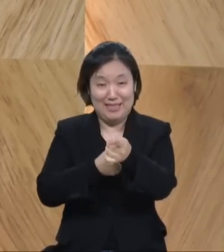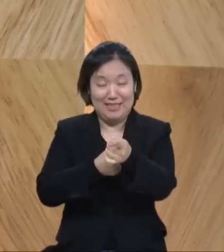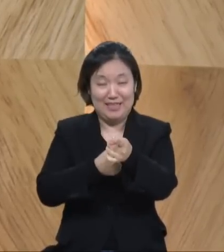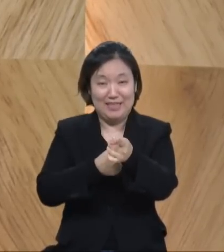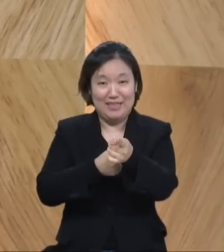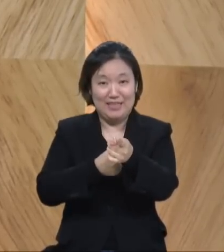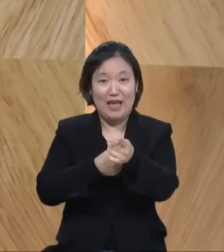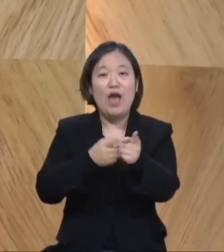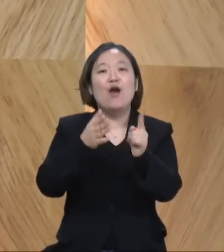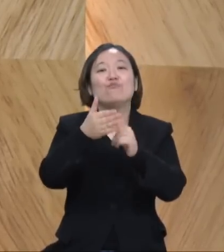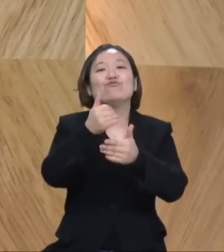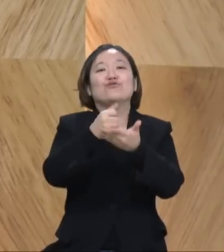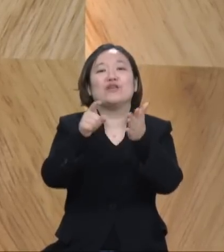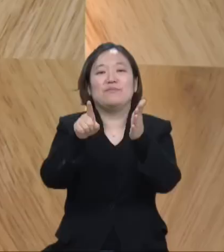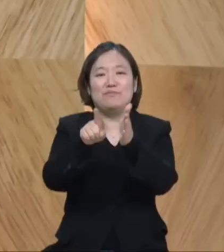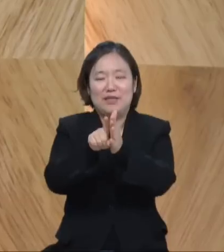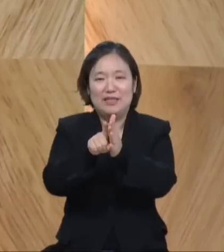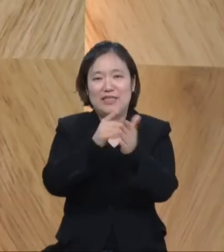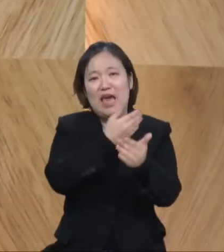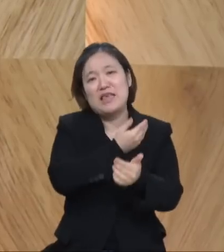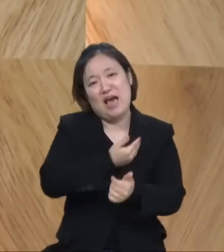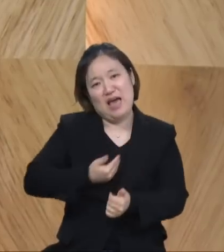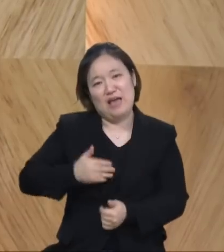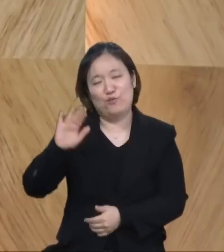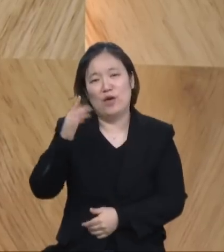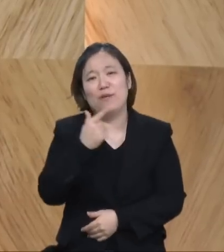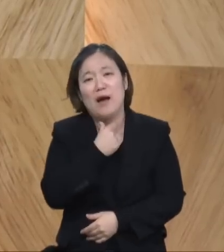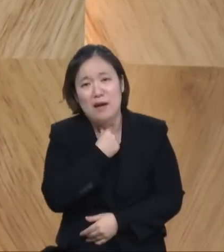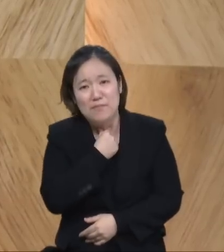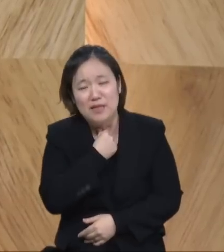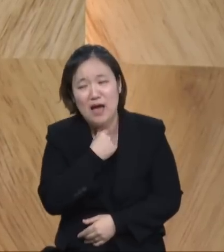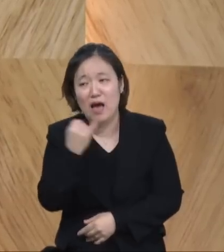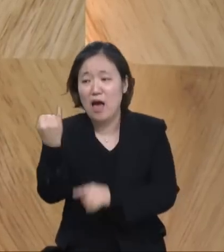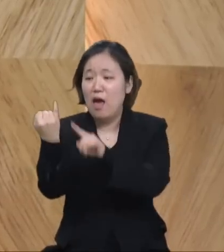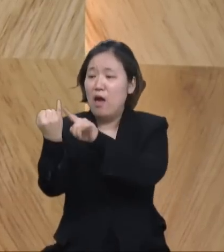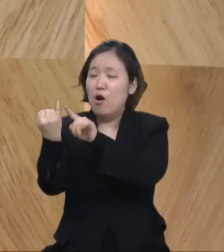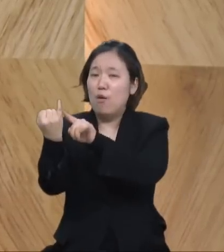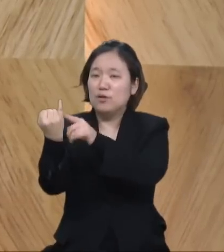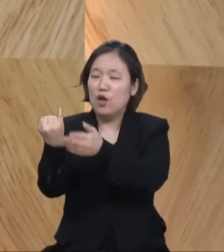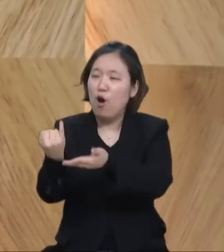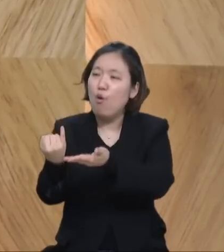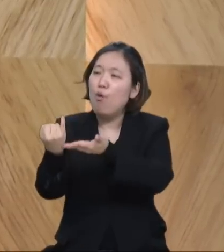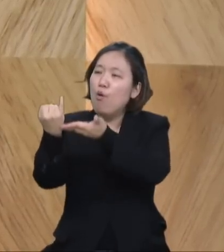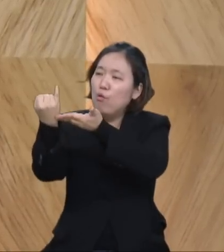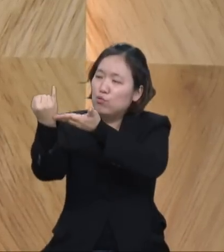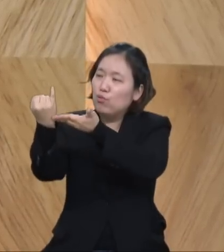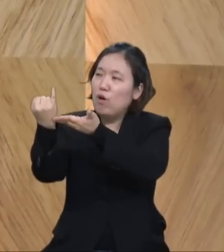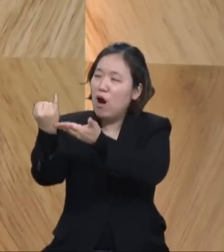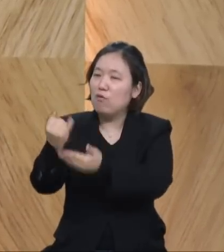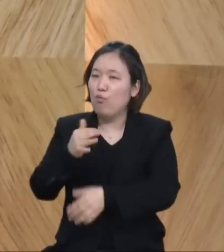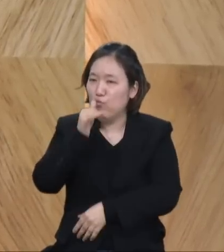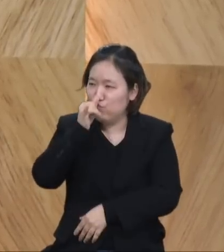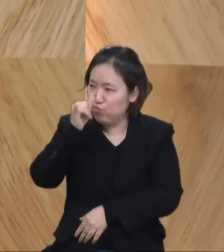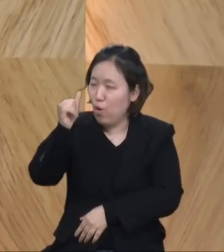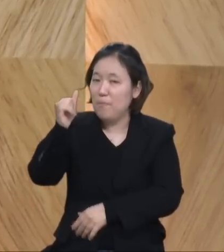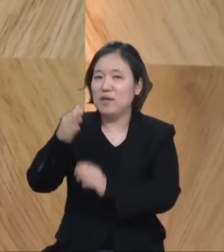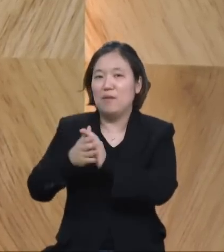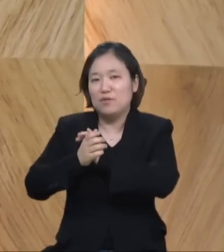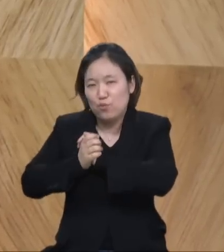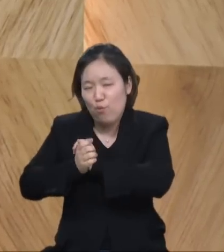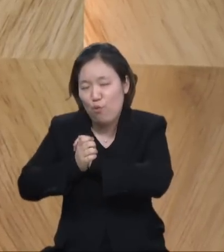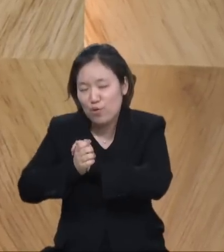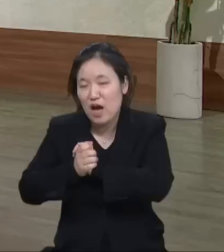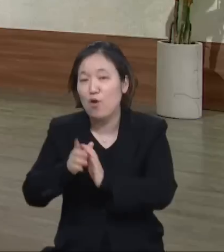정말 대단하시고 정말 존경스럽습니다 그게 제가 이렇게 이제 송까지 이제 만져 드렸어요 그래서